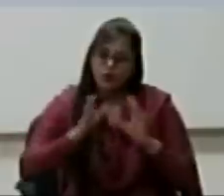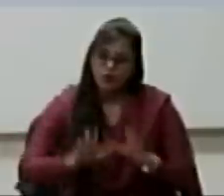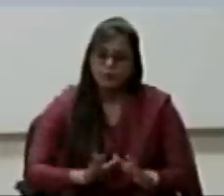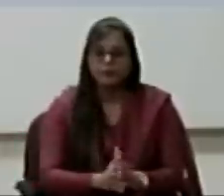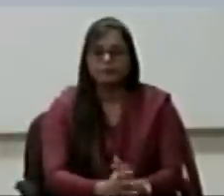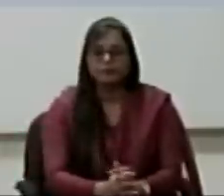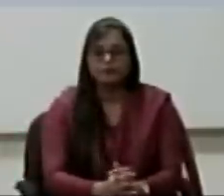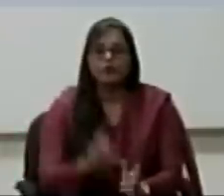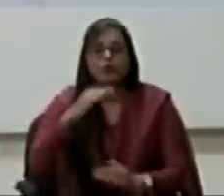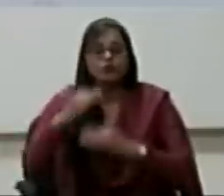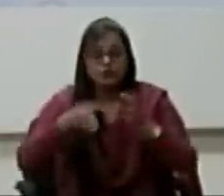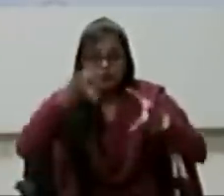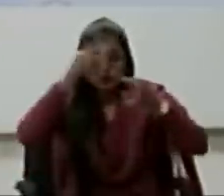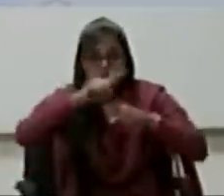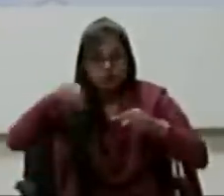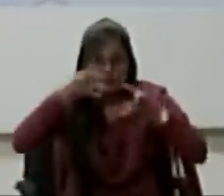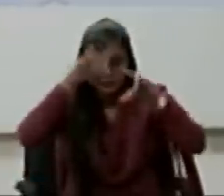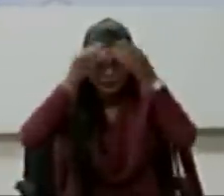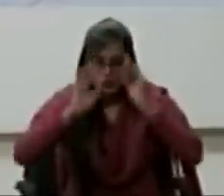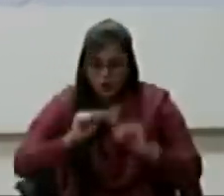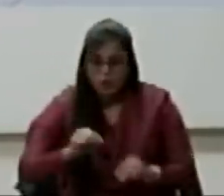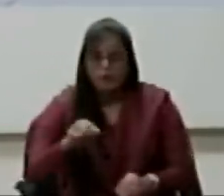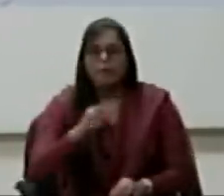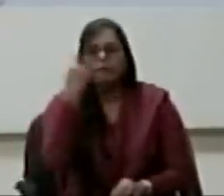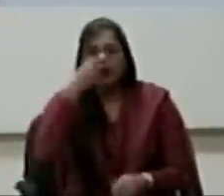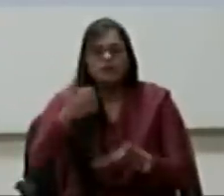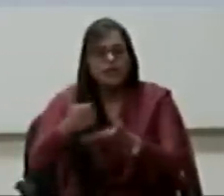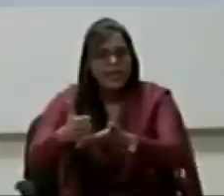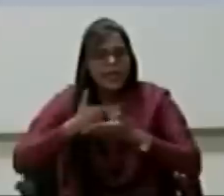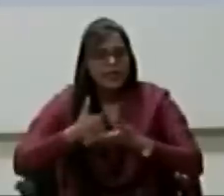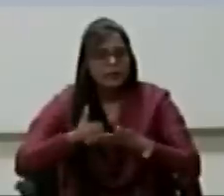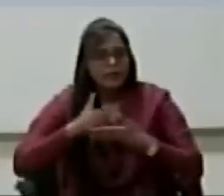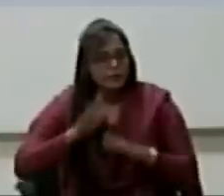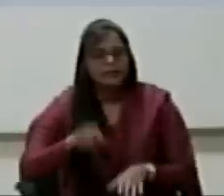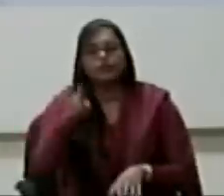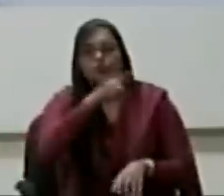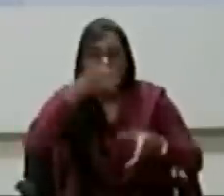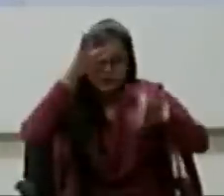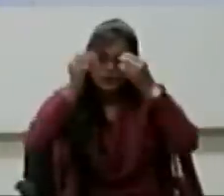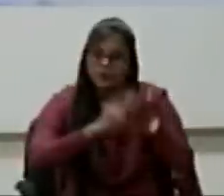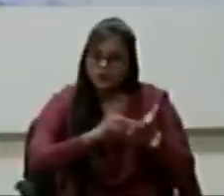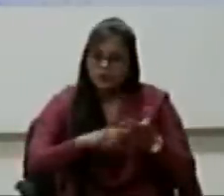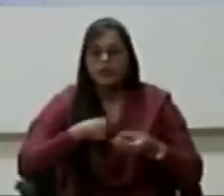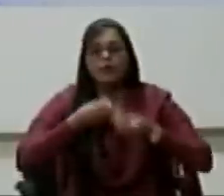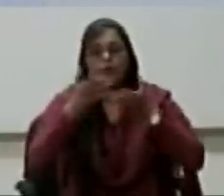যাতে হলো আমরা তারা যে বিশাল কাজটা করছেন এই কাজটার প্রতি হলো আমাদের